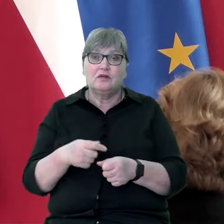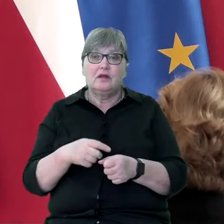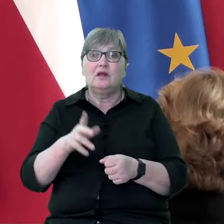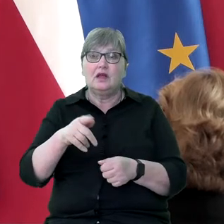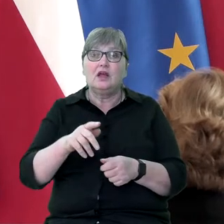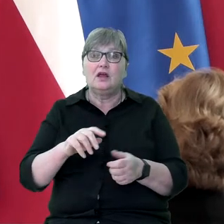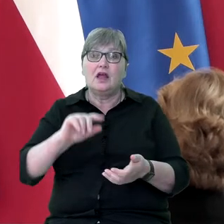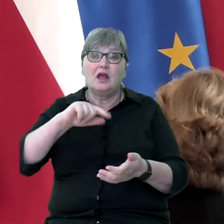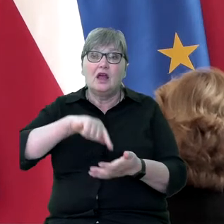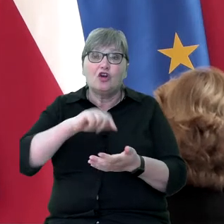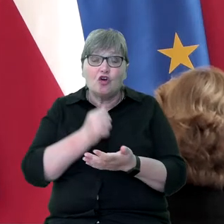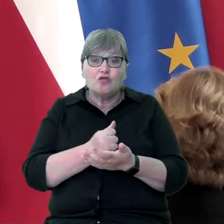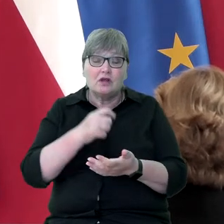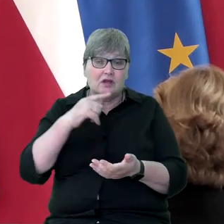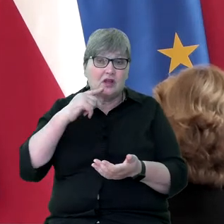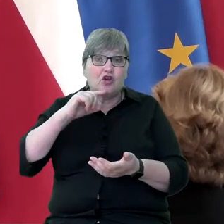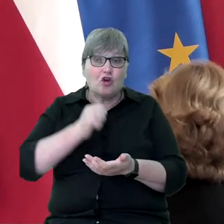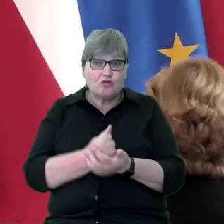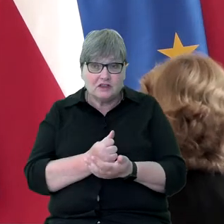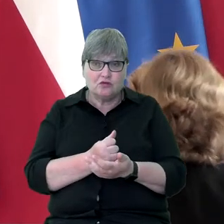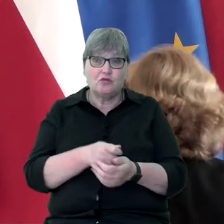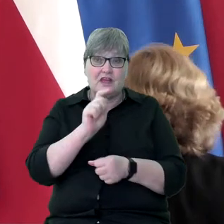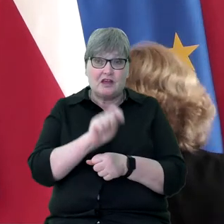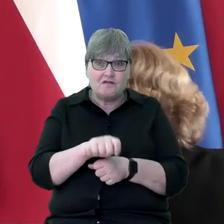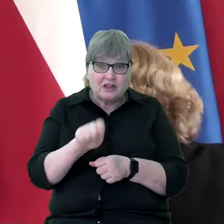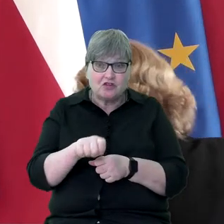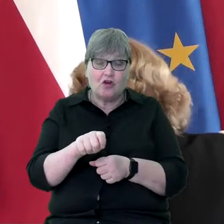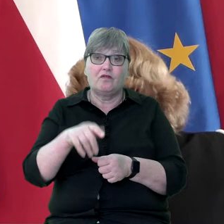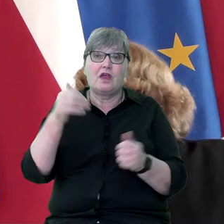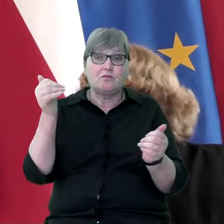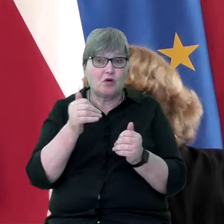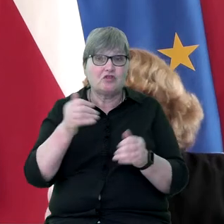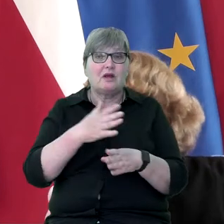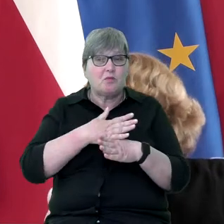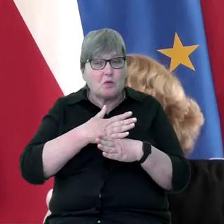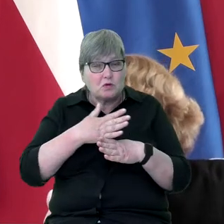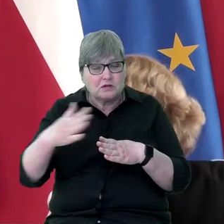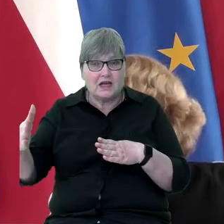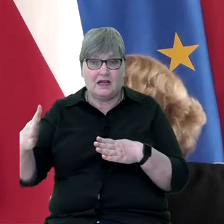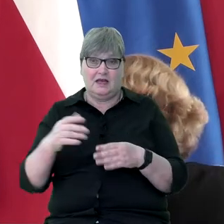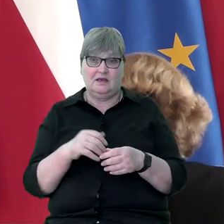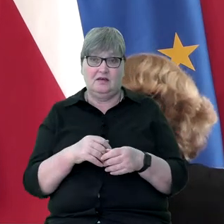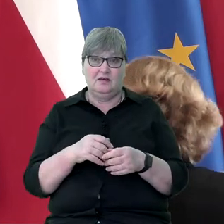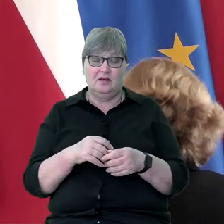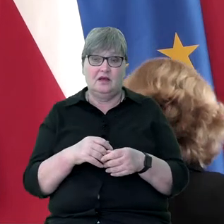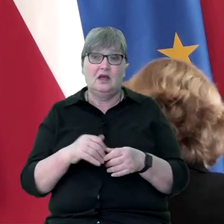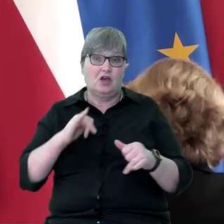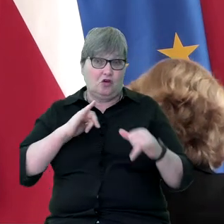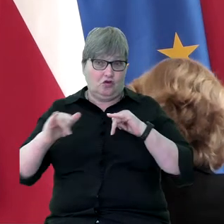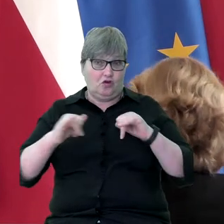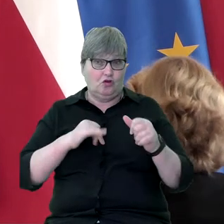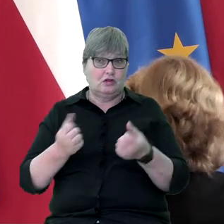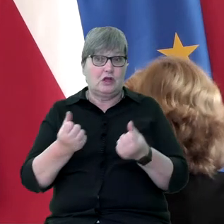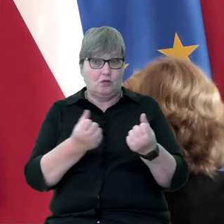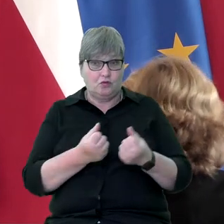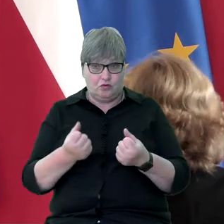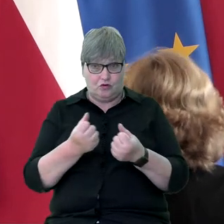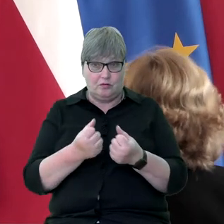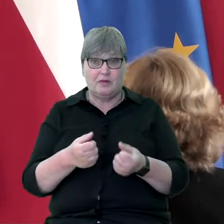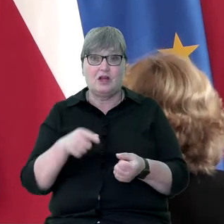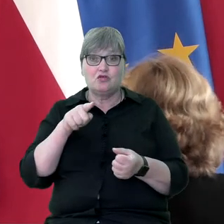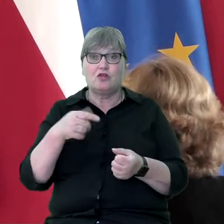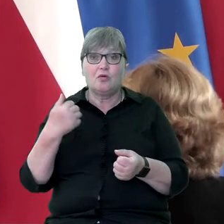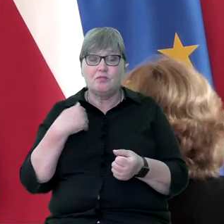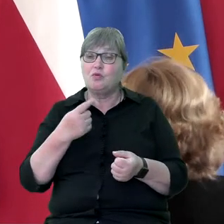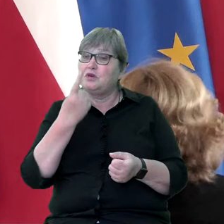utrzymać konstytucyjną ciągłość najwyższych władz Rzeczypospolitej. To był jedyny taki przypadek w czasie II